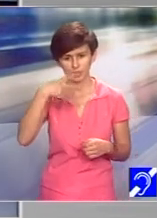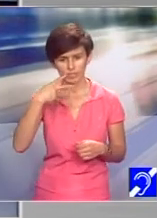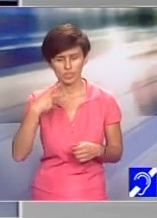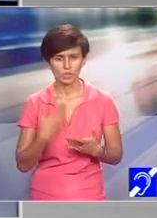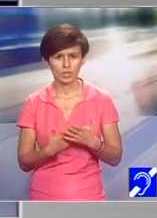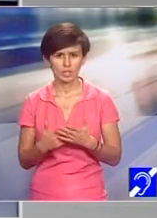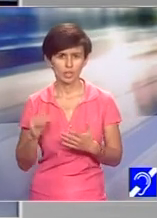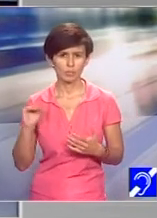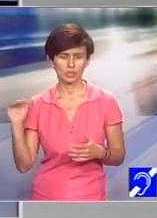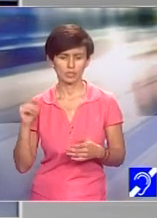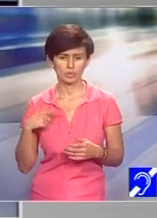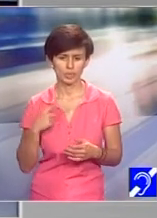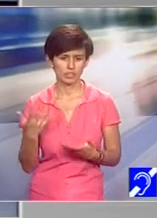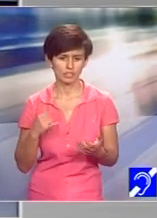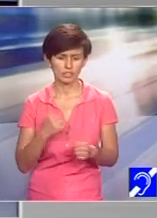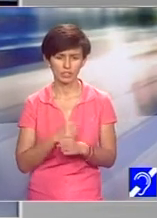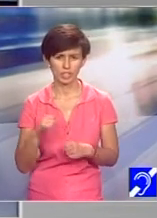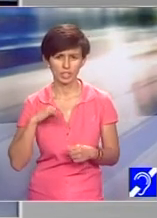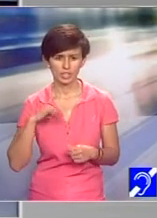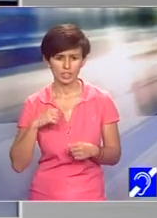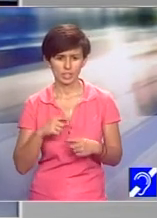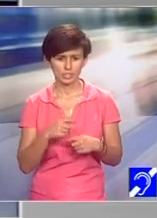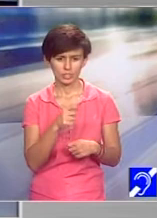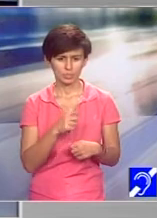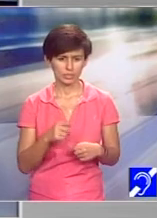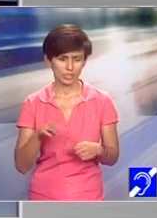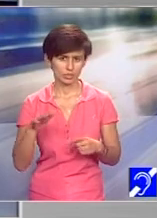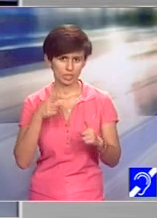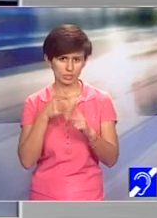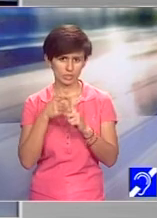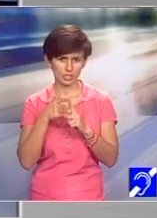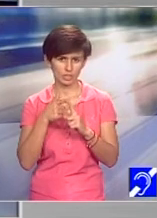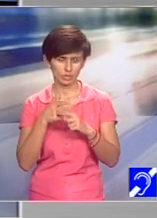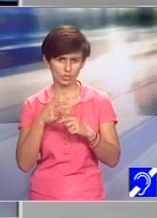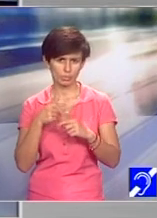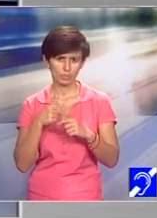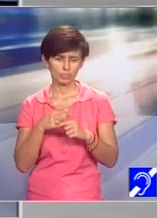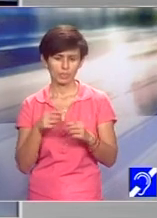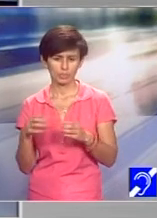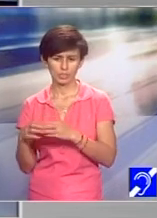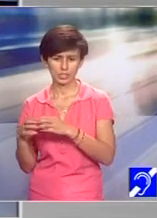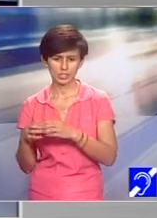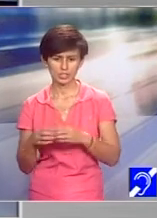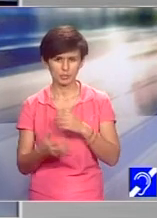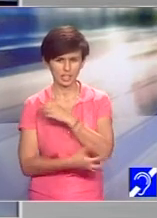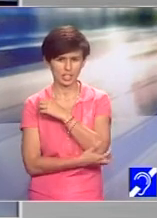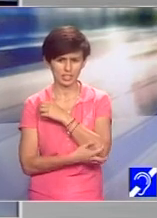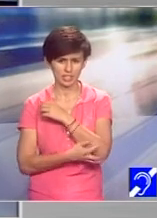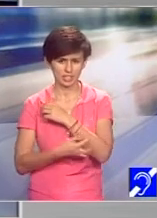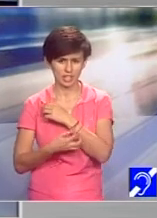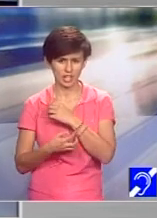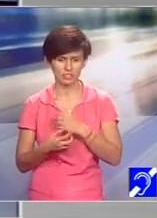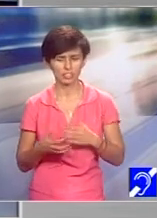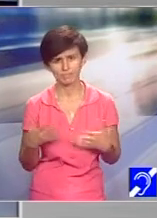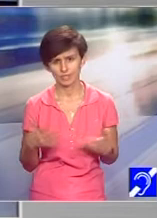este ceva foarte interesant și proiectul s-a adresat în primul rând comunităților mai sărace, defavorizate, și acolo au